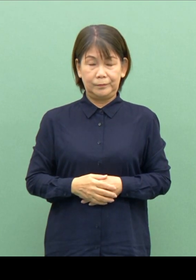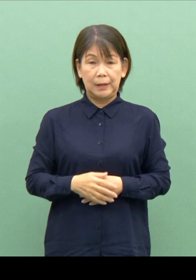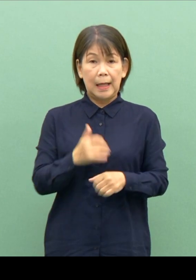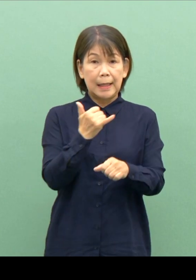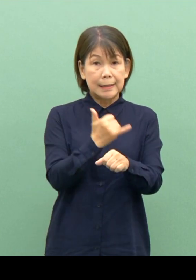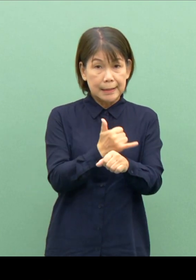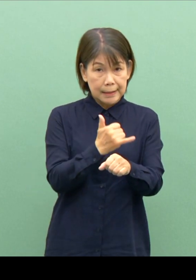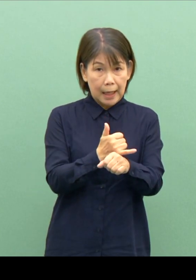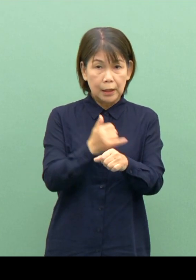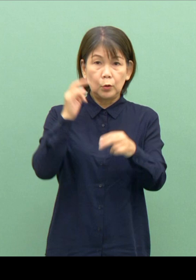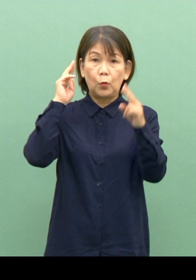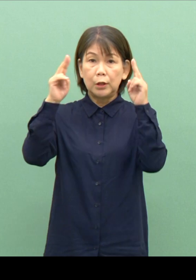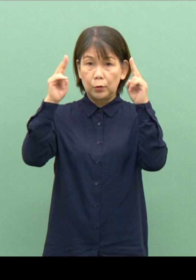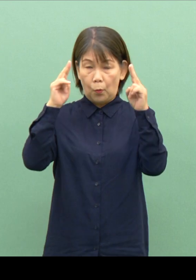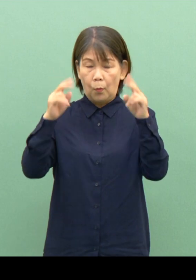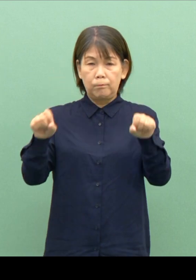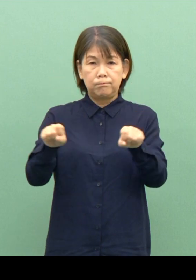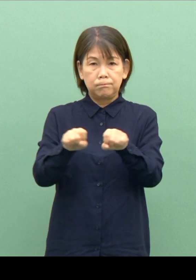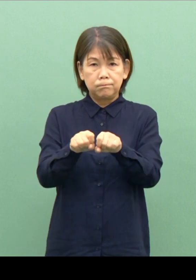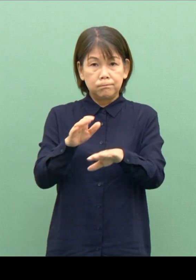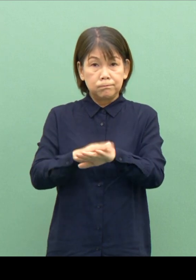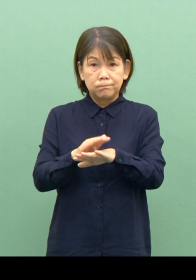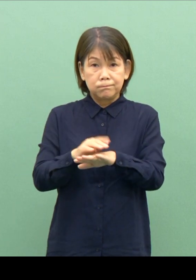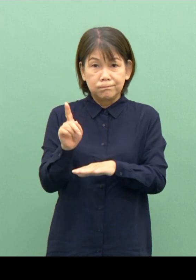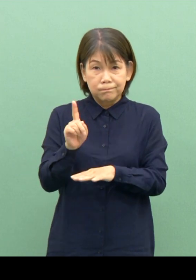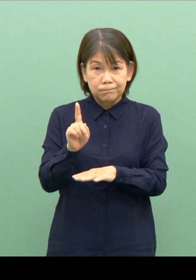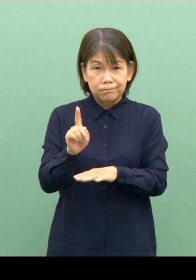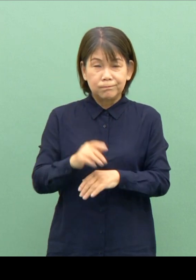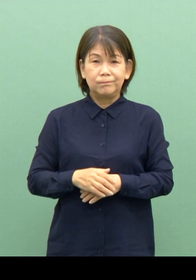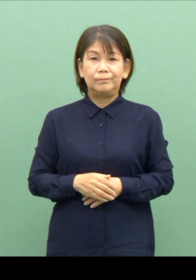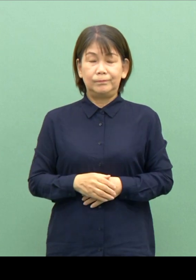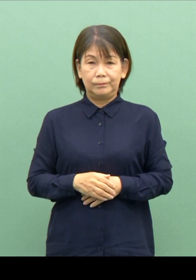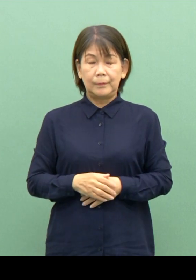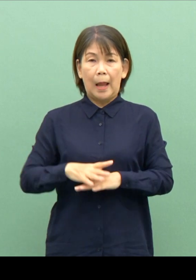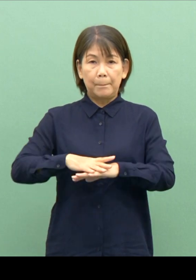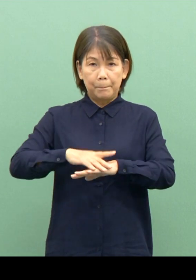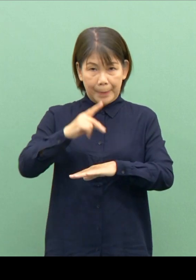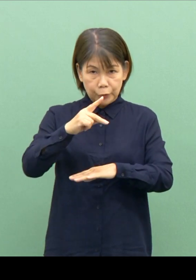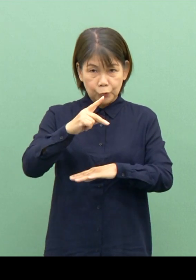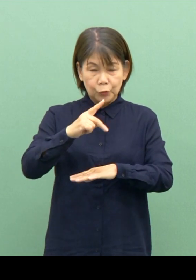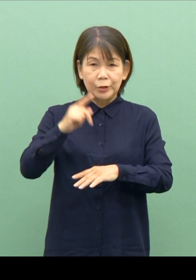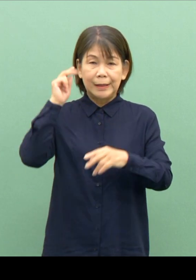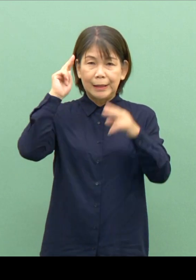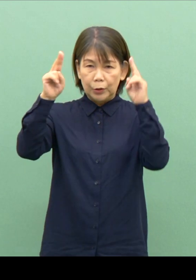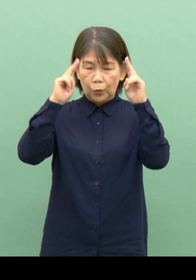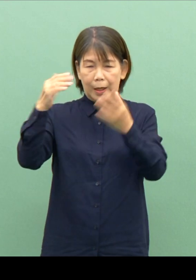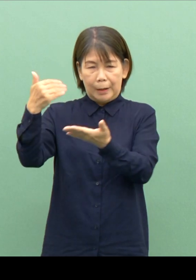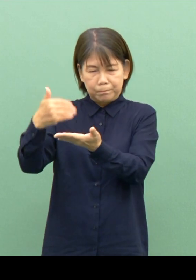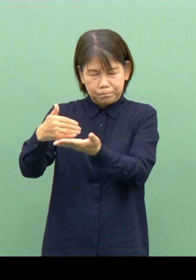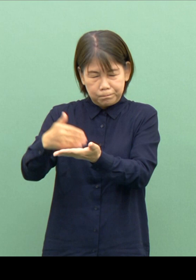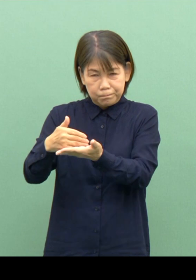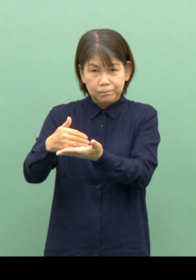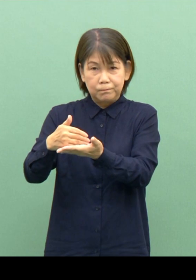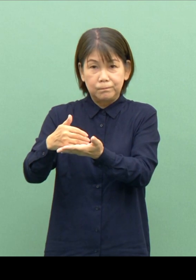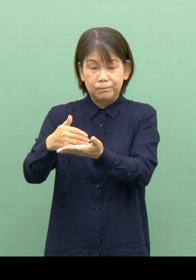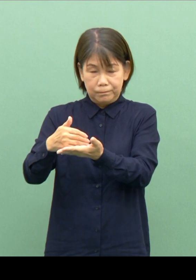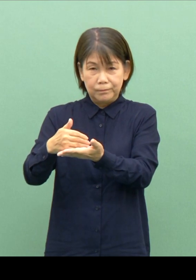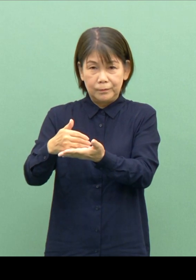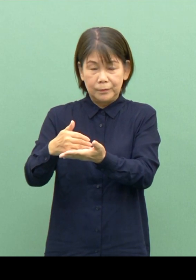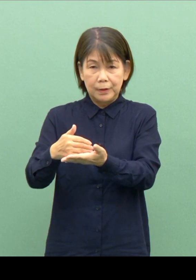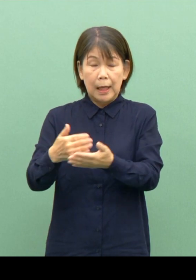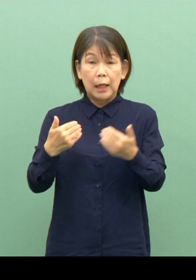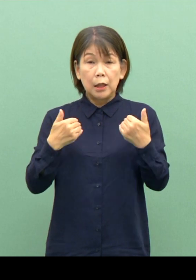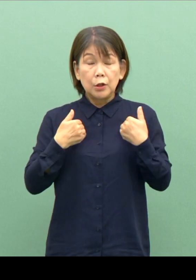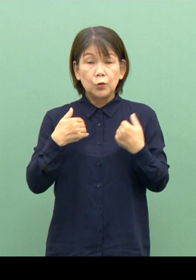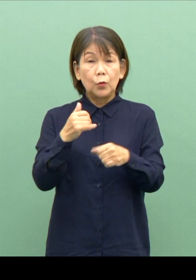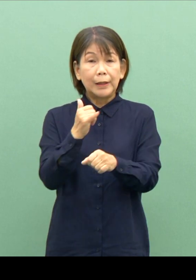材と企業をどのようにマッチングしているんですか？ はい、まずは企業から話を聞いて、どのようなプロフェッショナル人材を